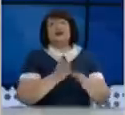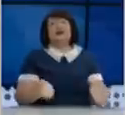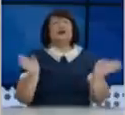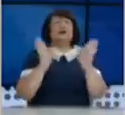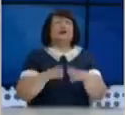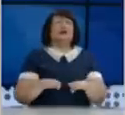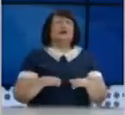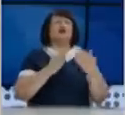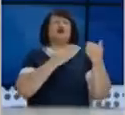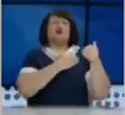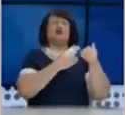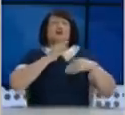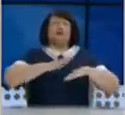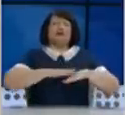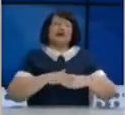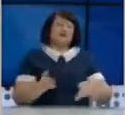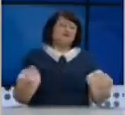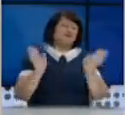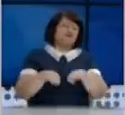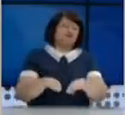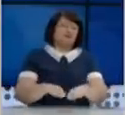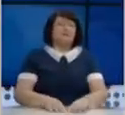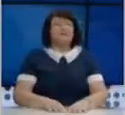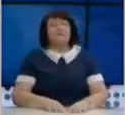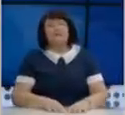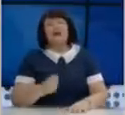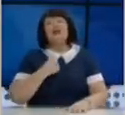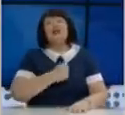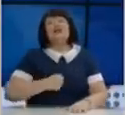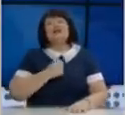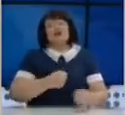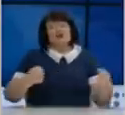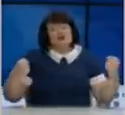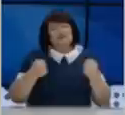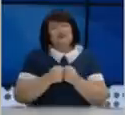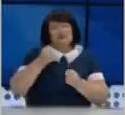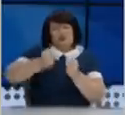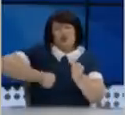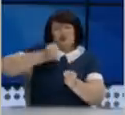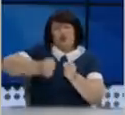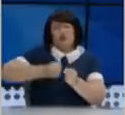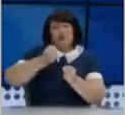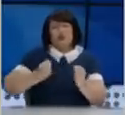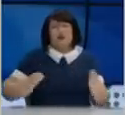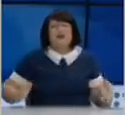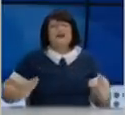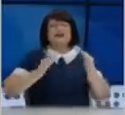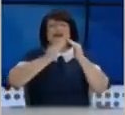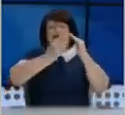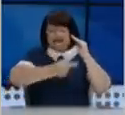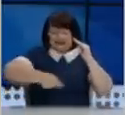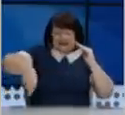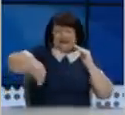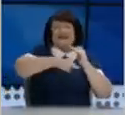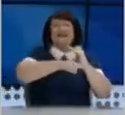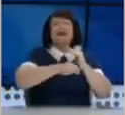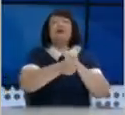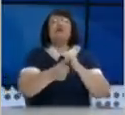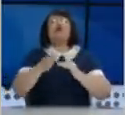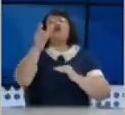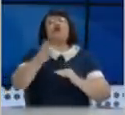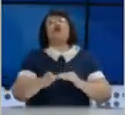πραγματικά υπεύθυνοι. Για το δυστύχημα στα Τέμπη φταίει μόνο για σας ο μοιραίος